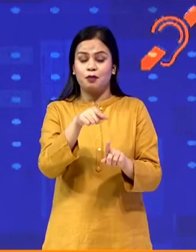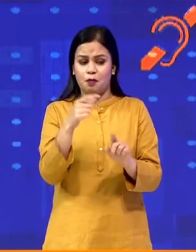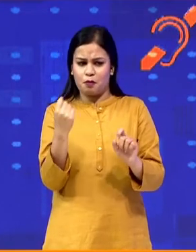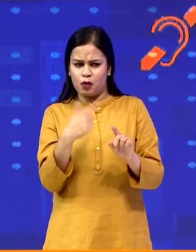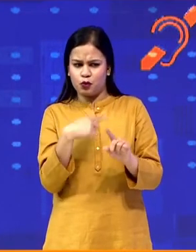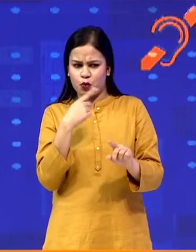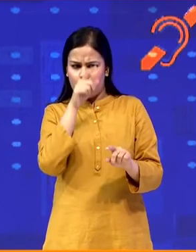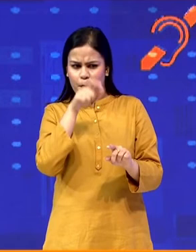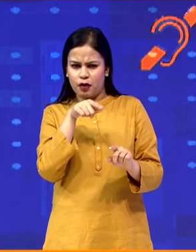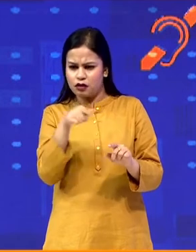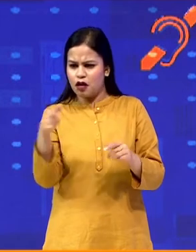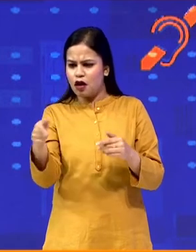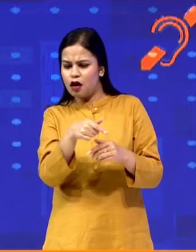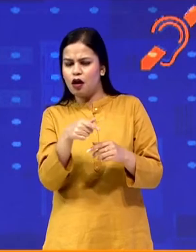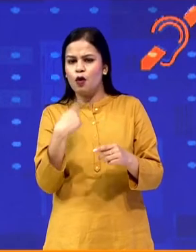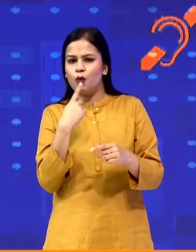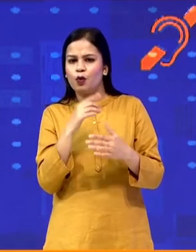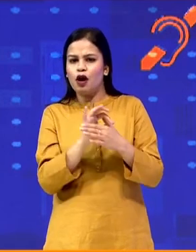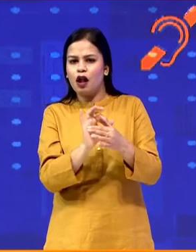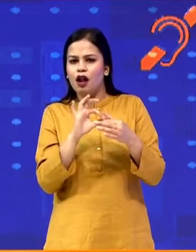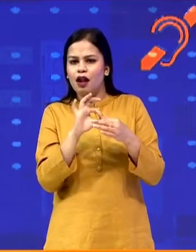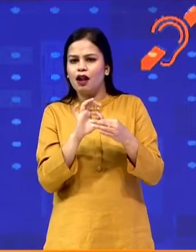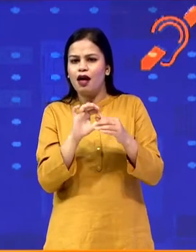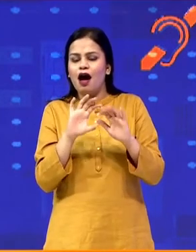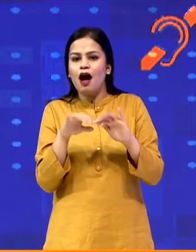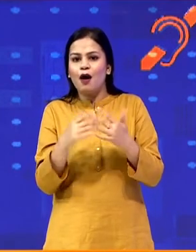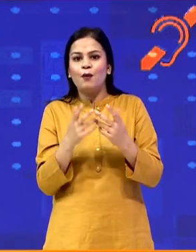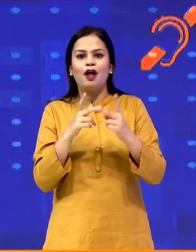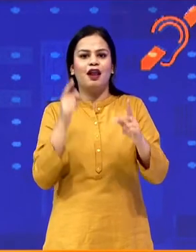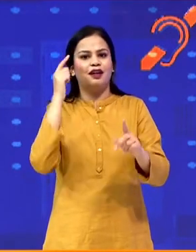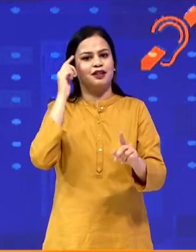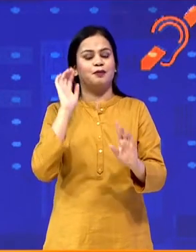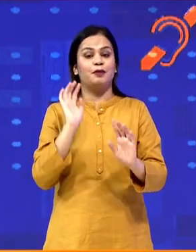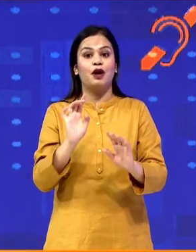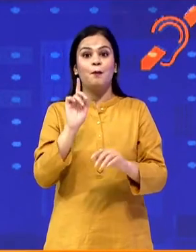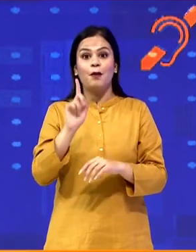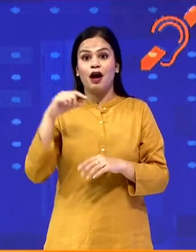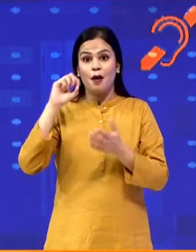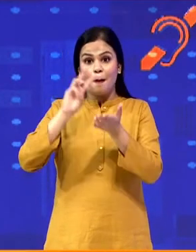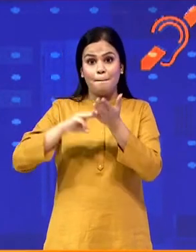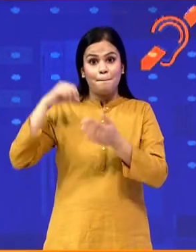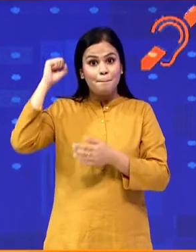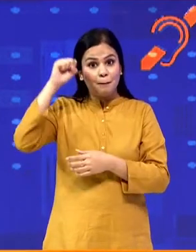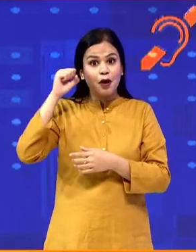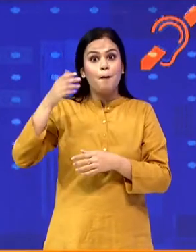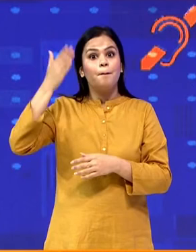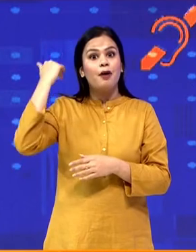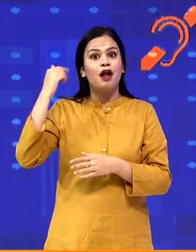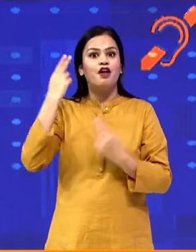बन शक्ति थी और एक छवि बनी थी मनमोहन सिंह